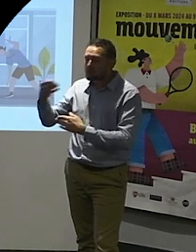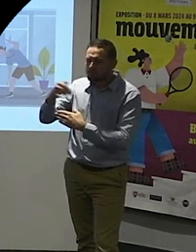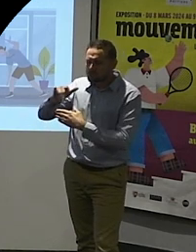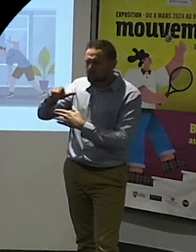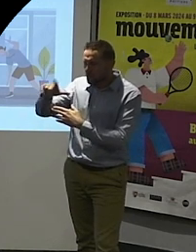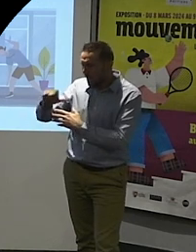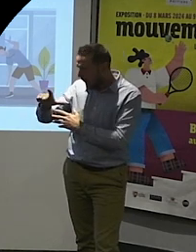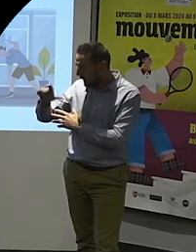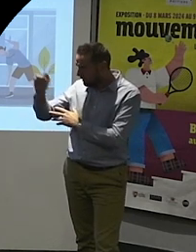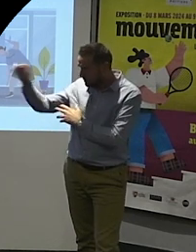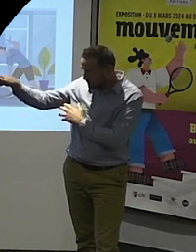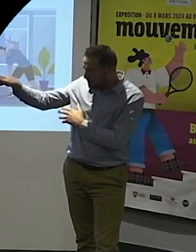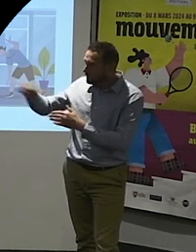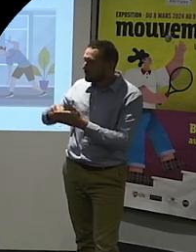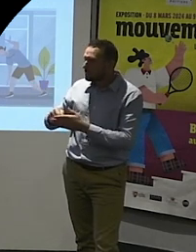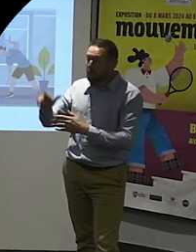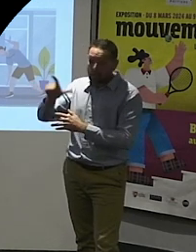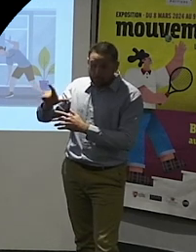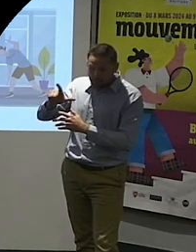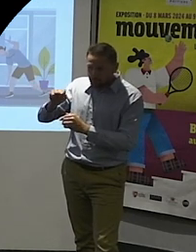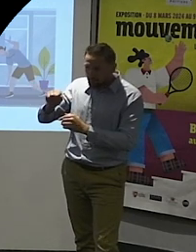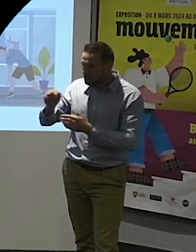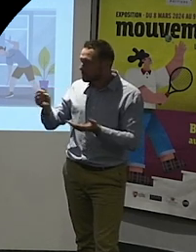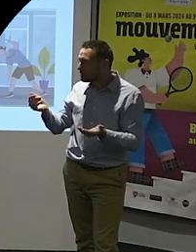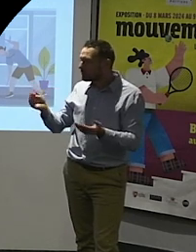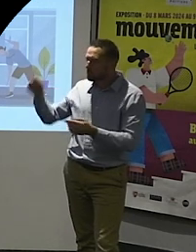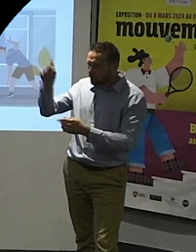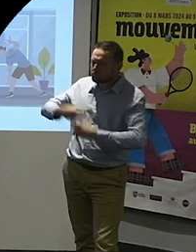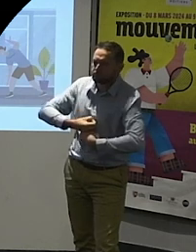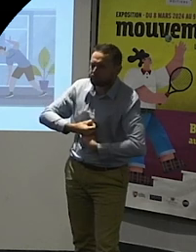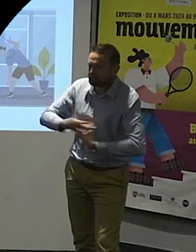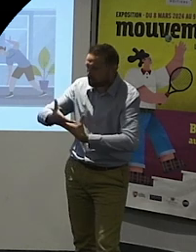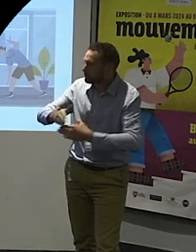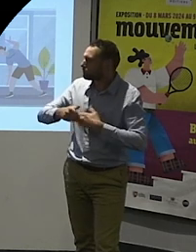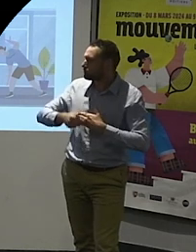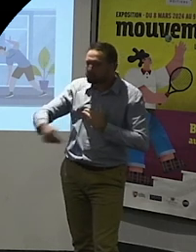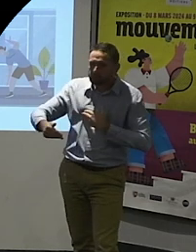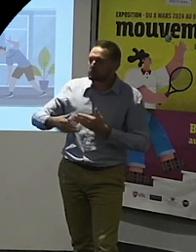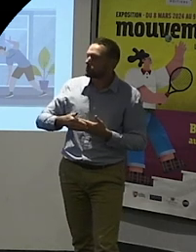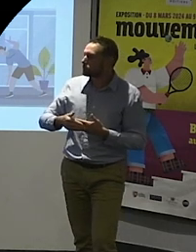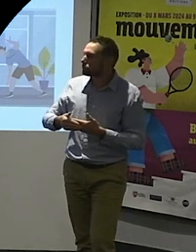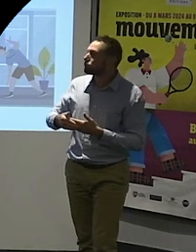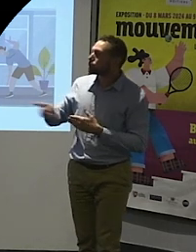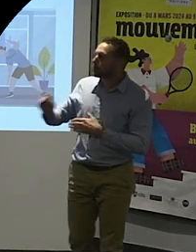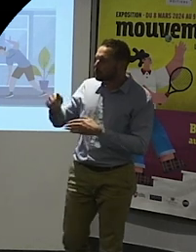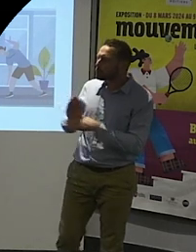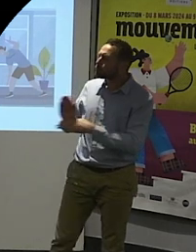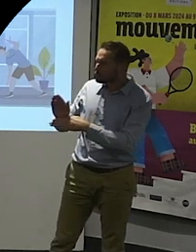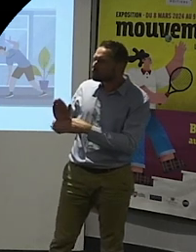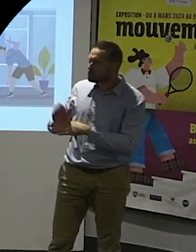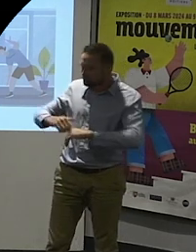Michel Lardière, donc qui va ouvrir les échanges. Je te laisserai te présenter aussi en